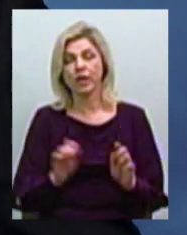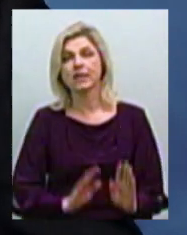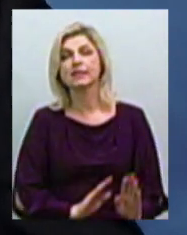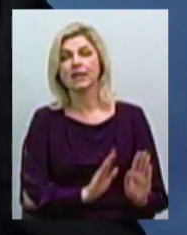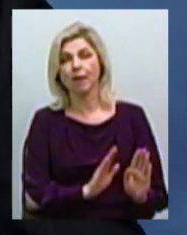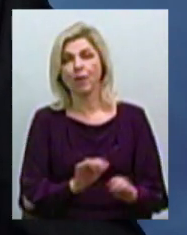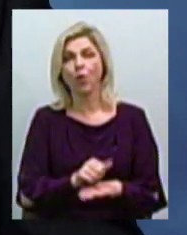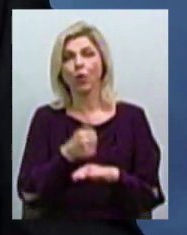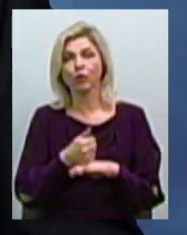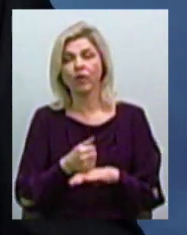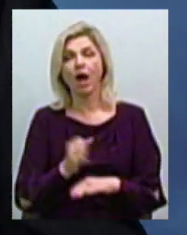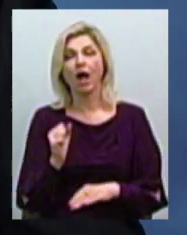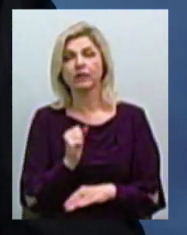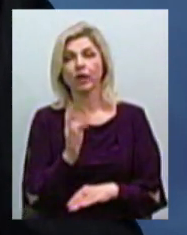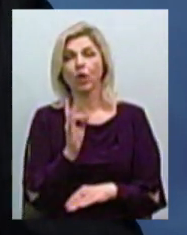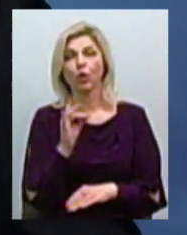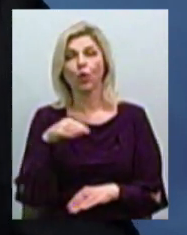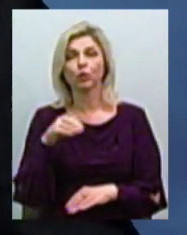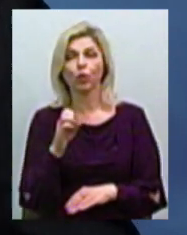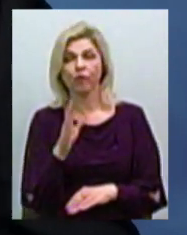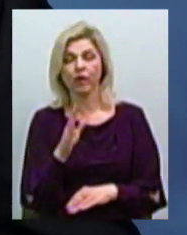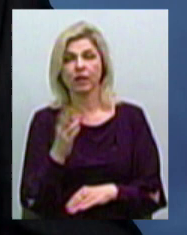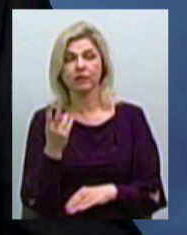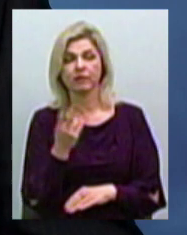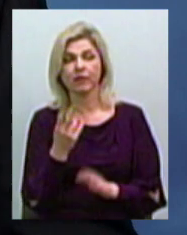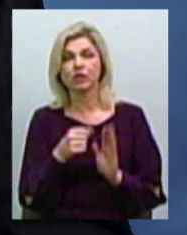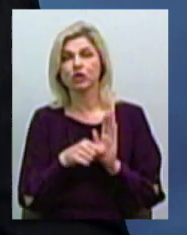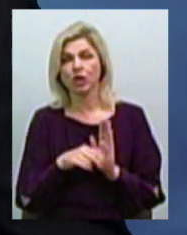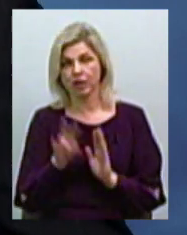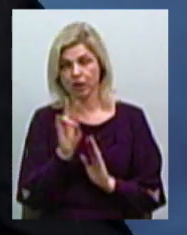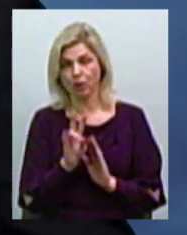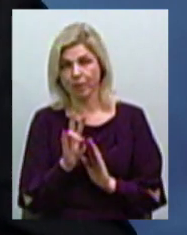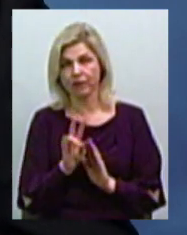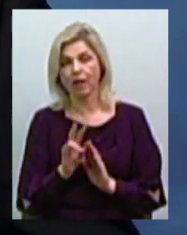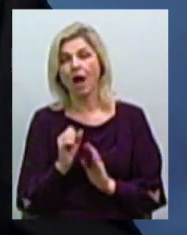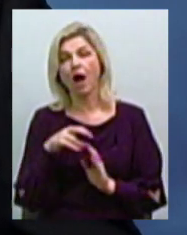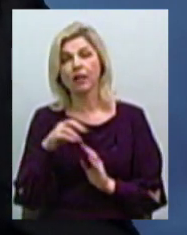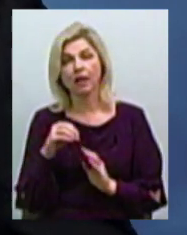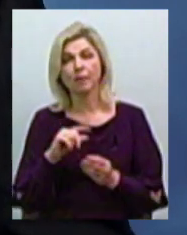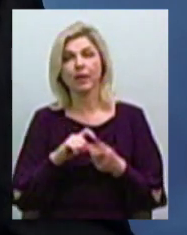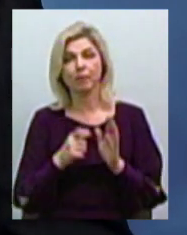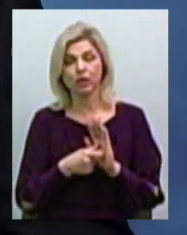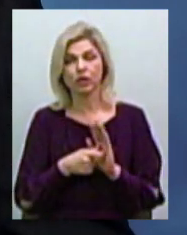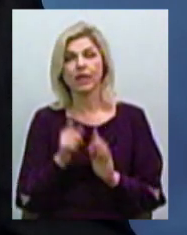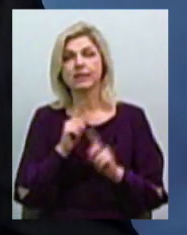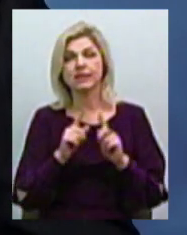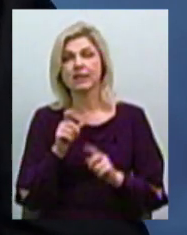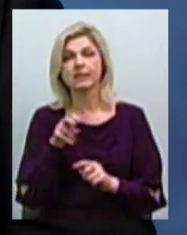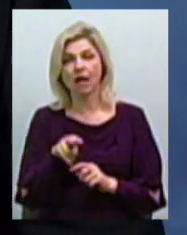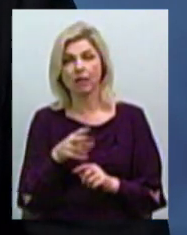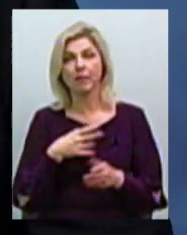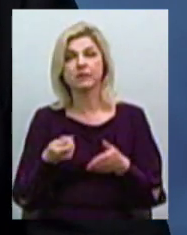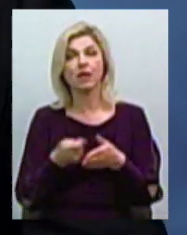заступником голови Андрієм Кротовим 26 листопада. Але приміщення сесійної зали виявилося